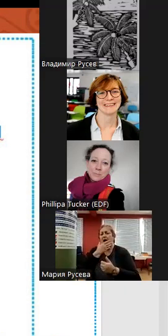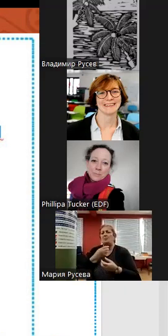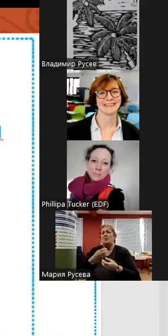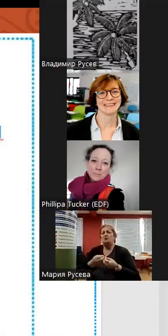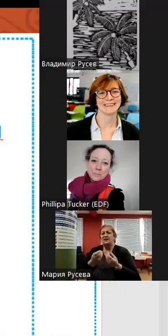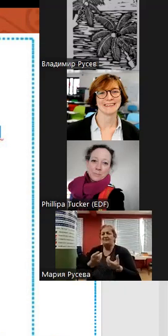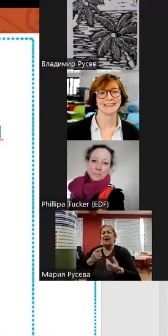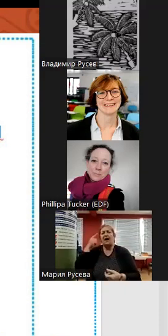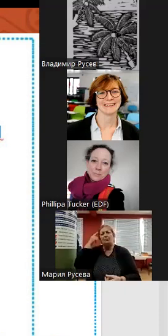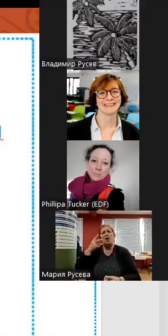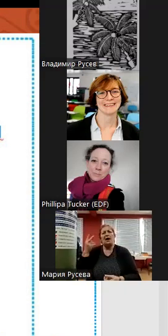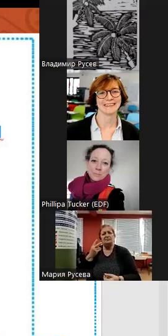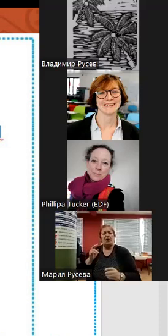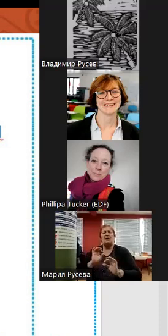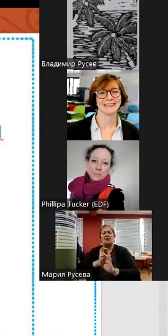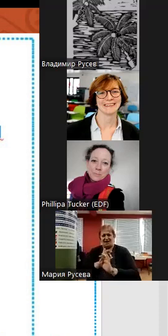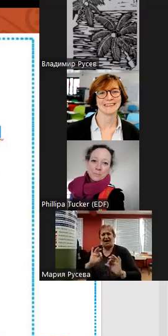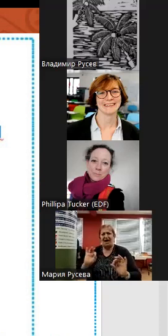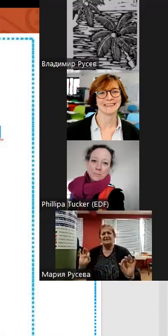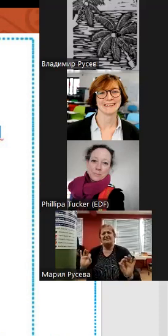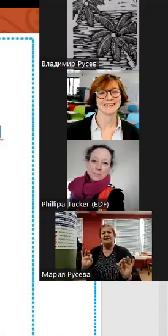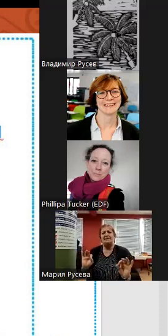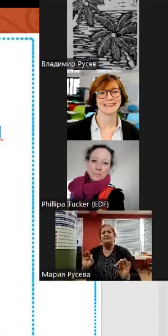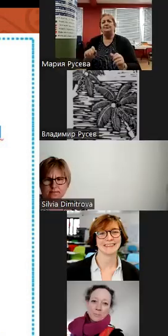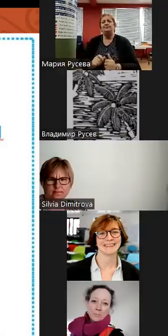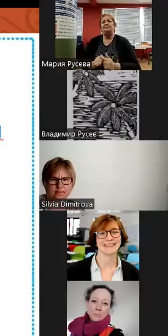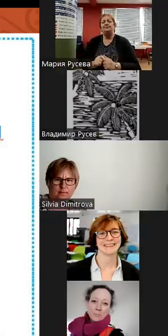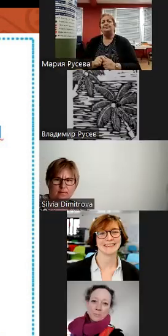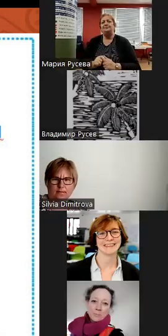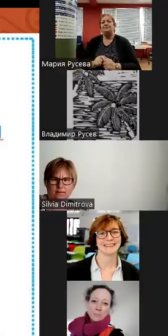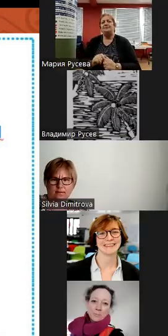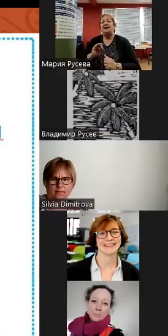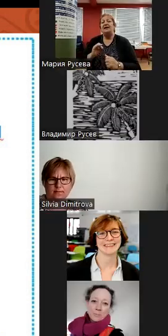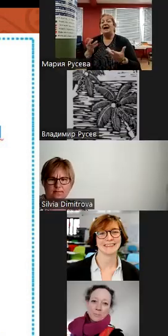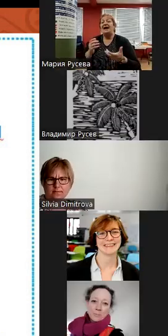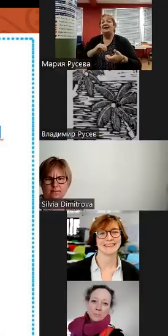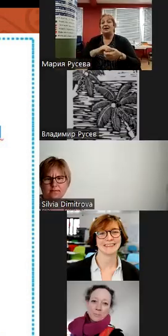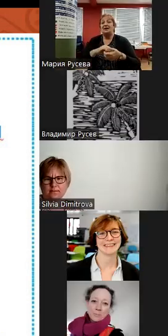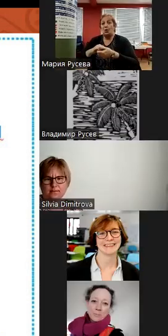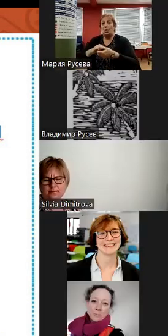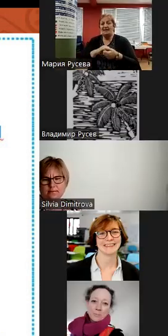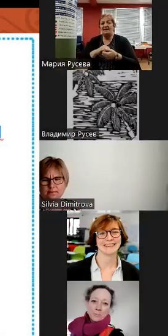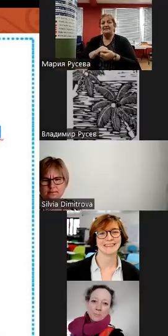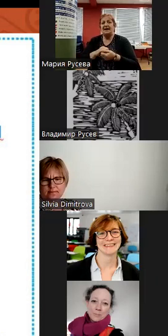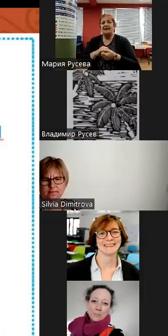познаваеми, разбираеми и ясни и как да се организират